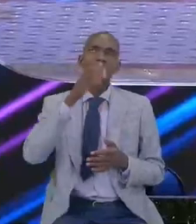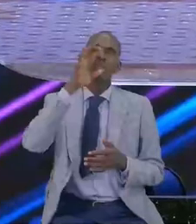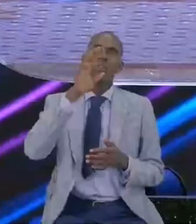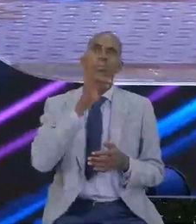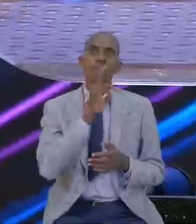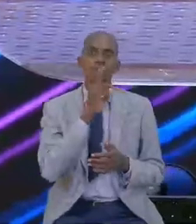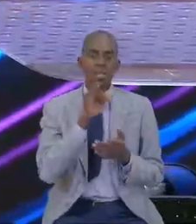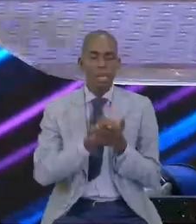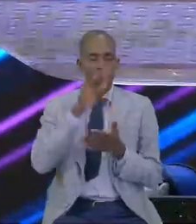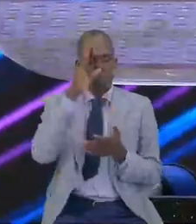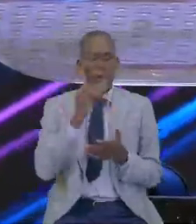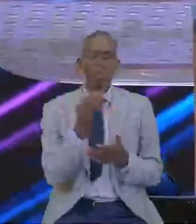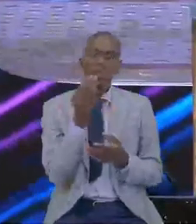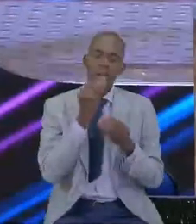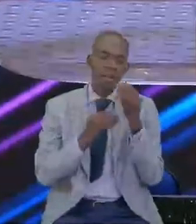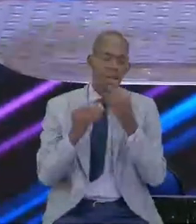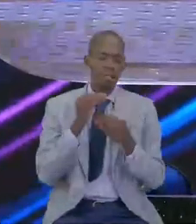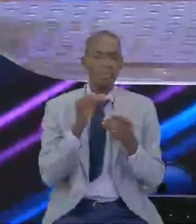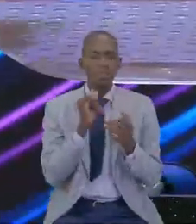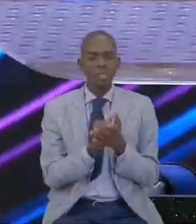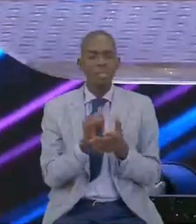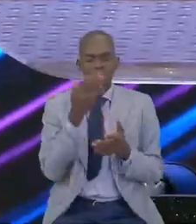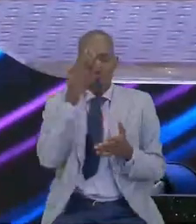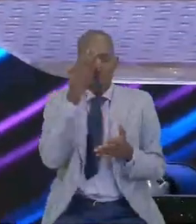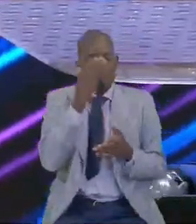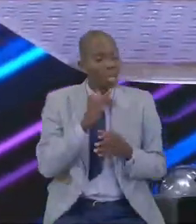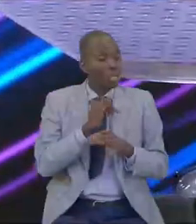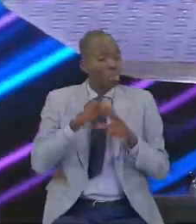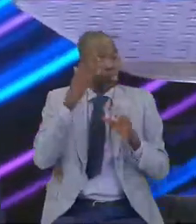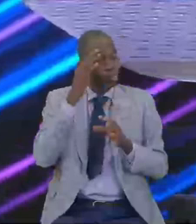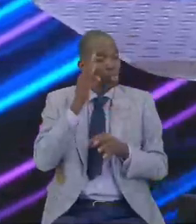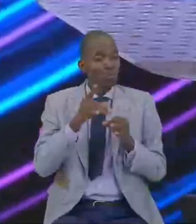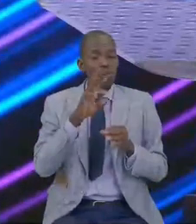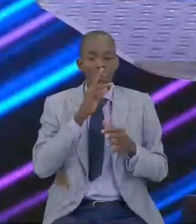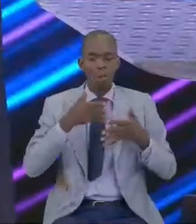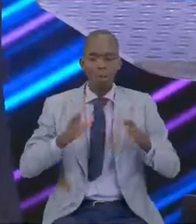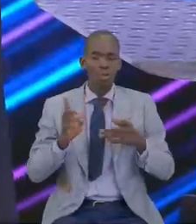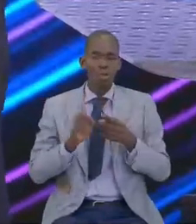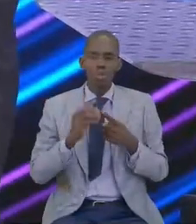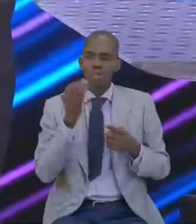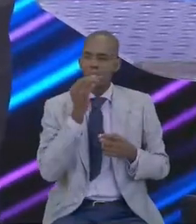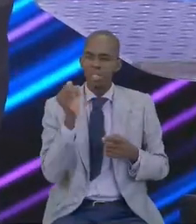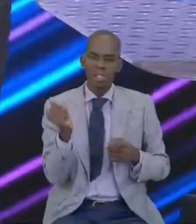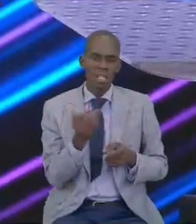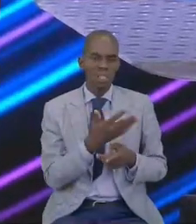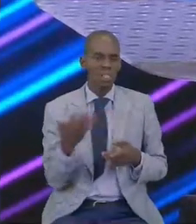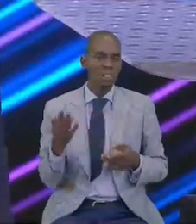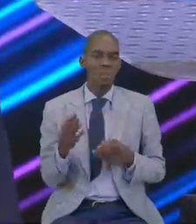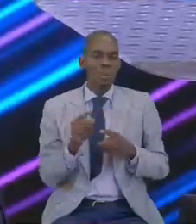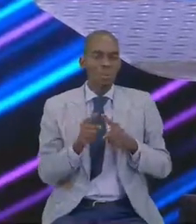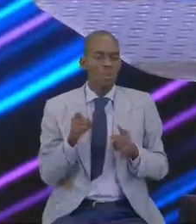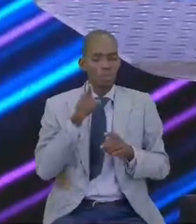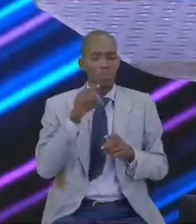mangé. Je ne bois pas ceci, mais je dois manger quelque chose. Je ne vais pas dans la direction opposée, alors il faut aller dans la bonne